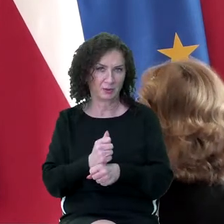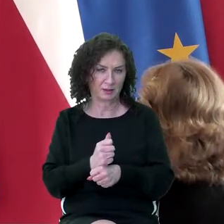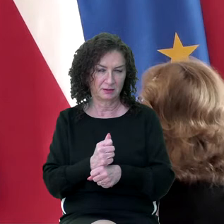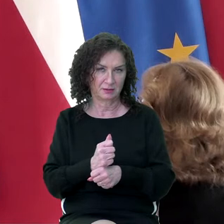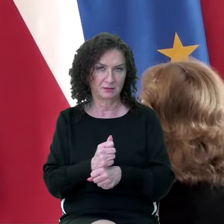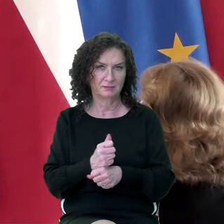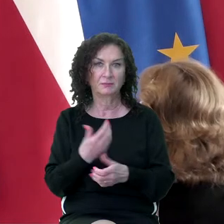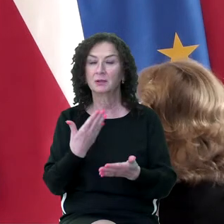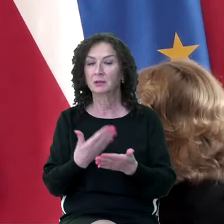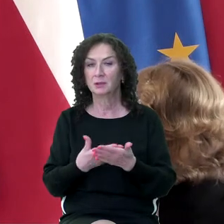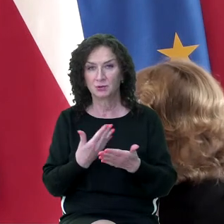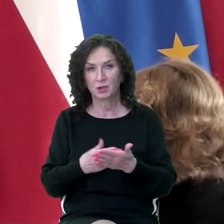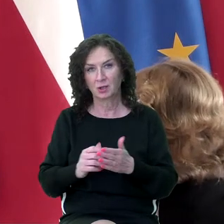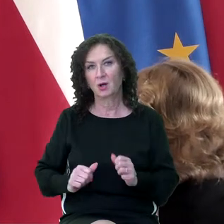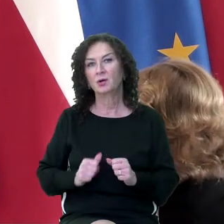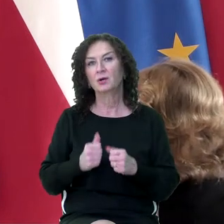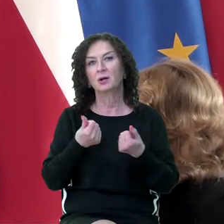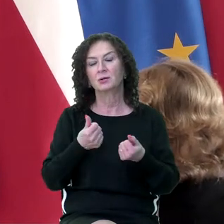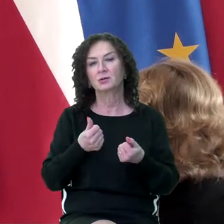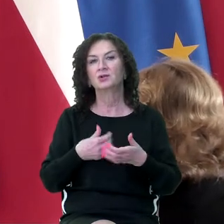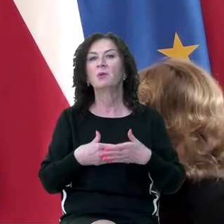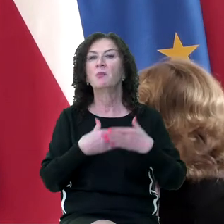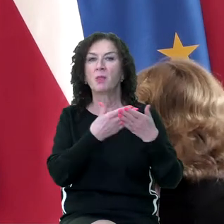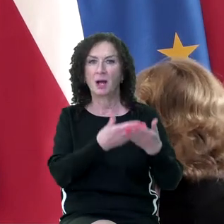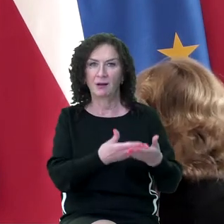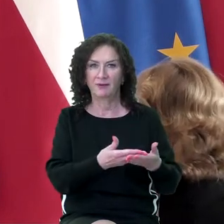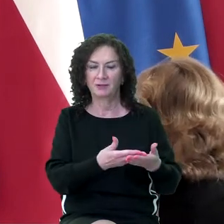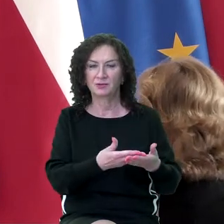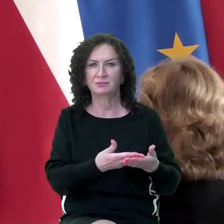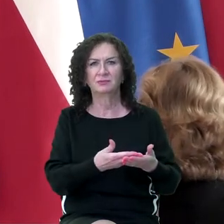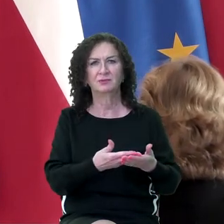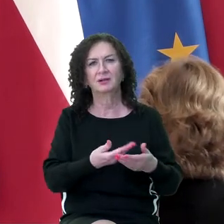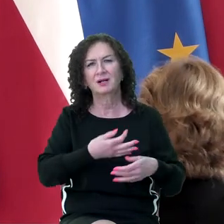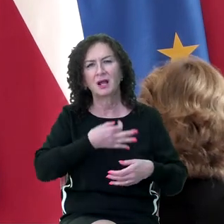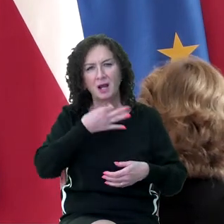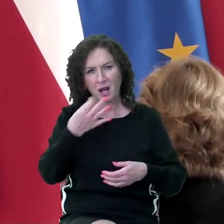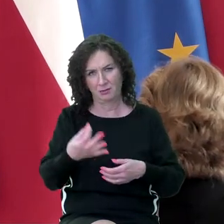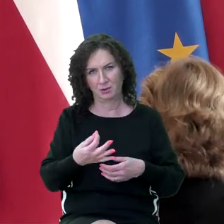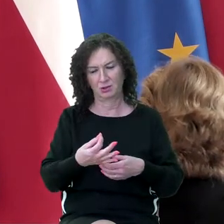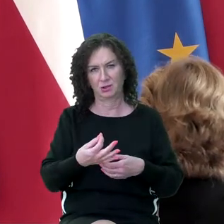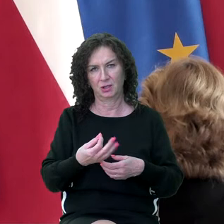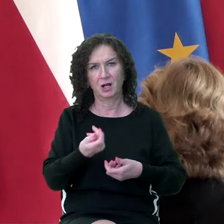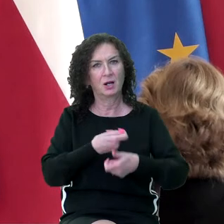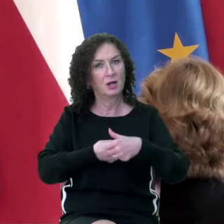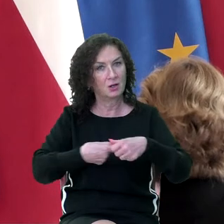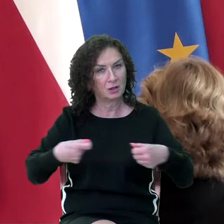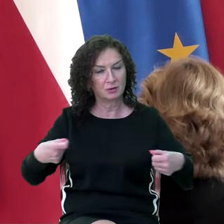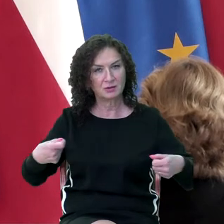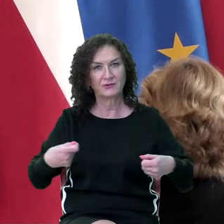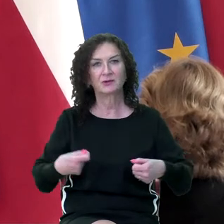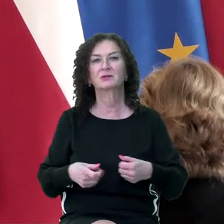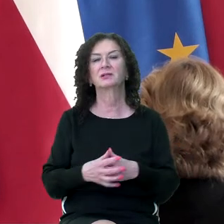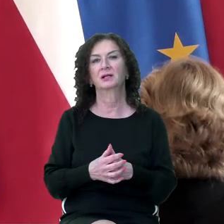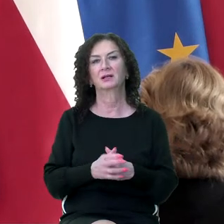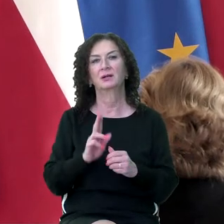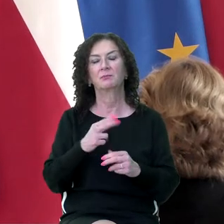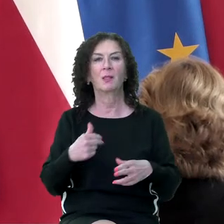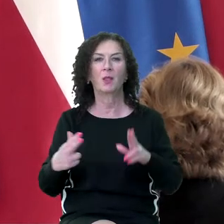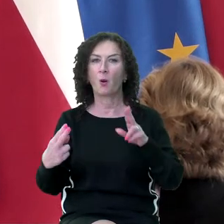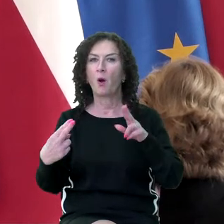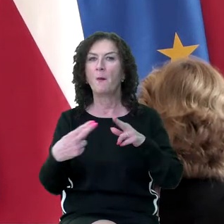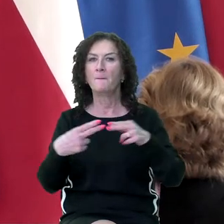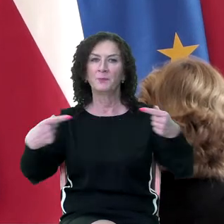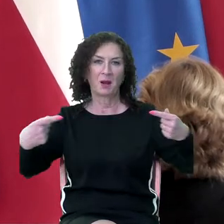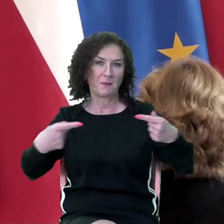to, żeby dostarczać jak najsprawniej i jak najlepsze rozwiązania, które odpowiadają już